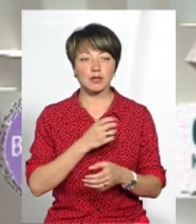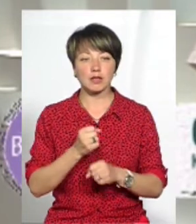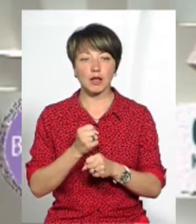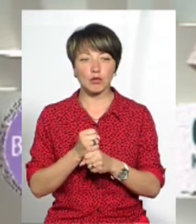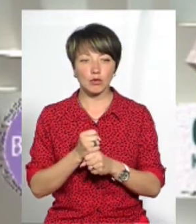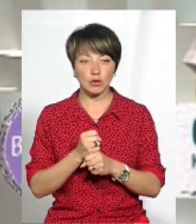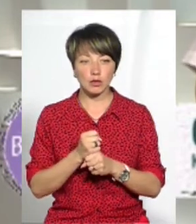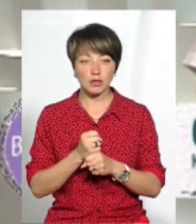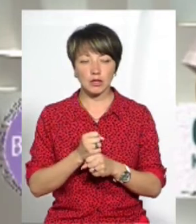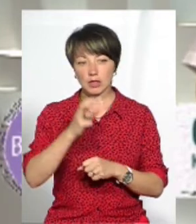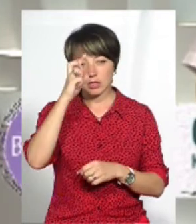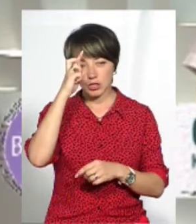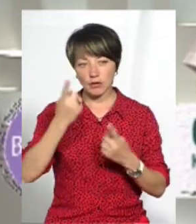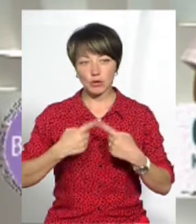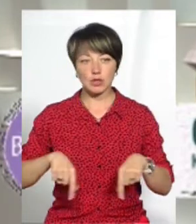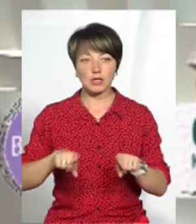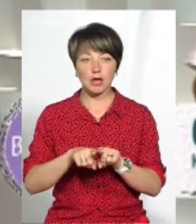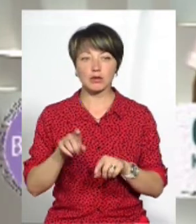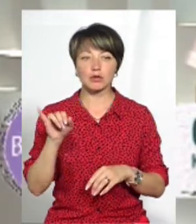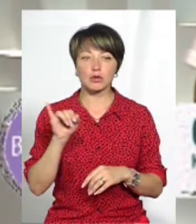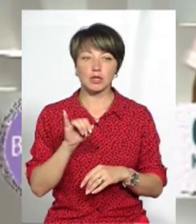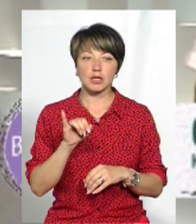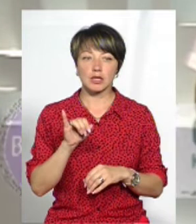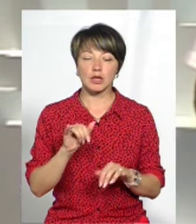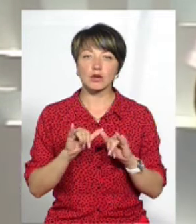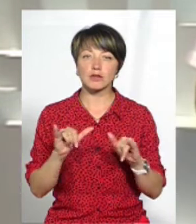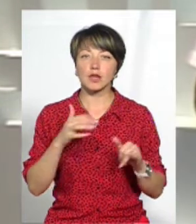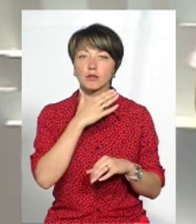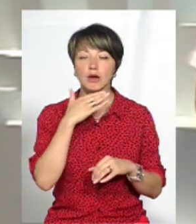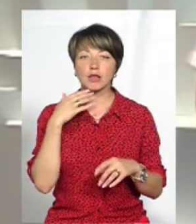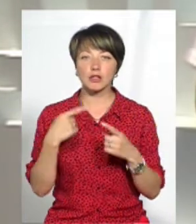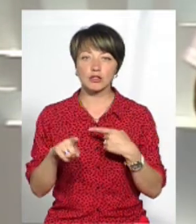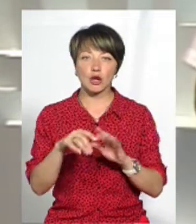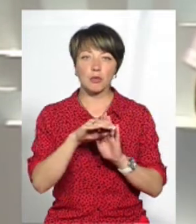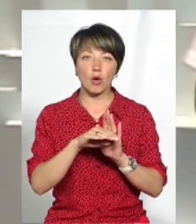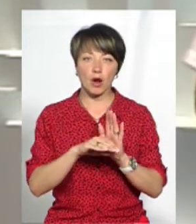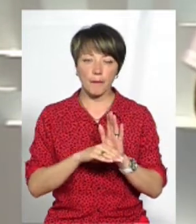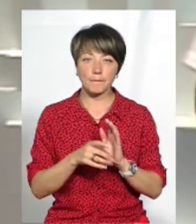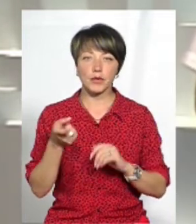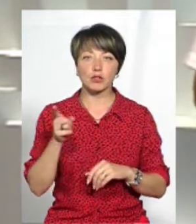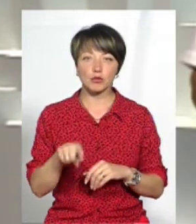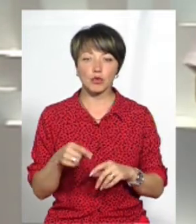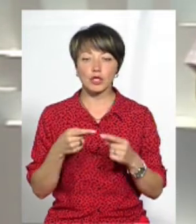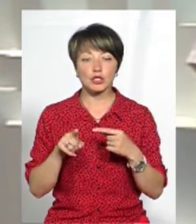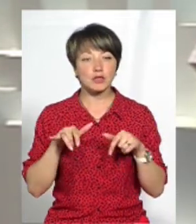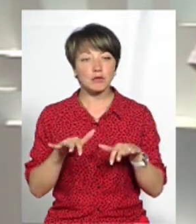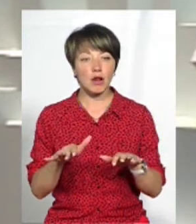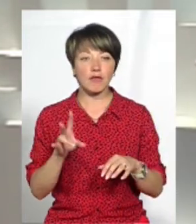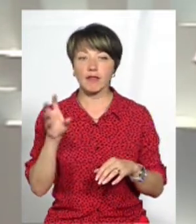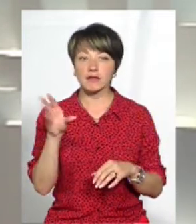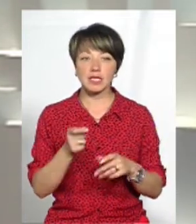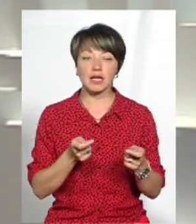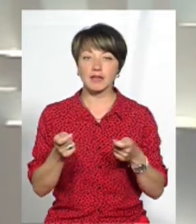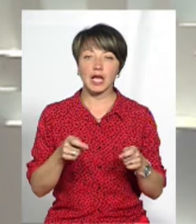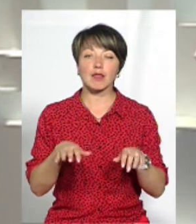роботи державного сектору і розвивається і багато інших програм. Тому інша справа, що не всі